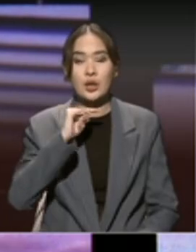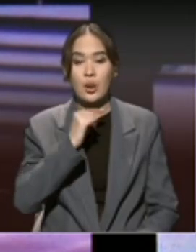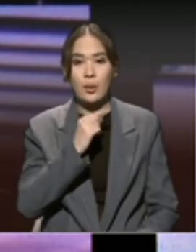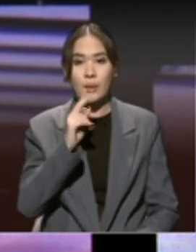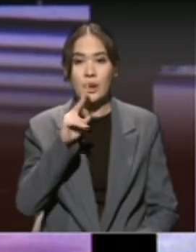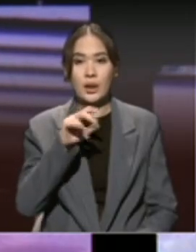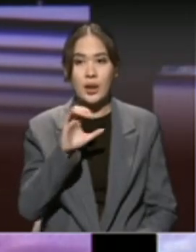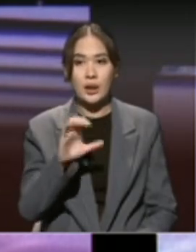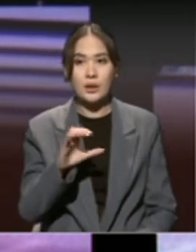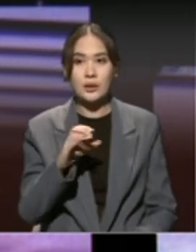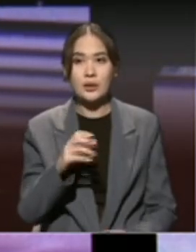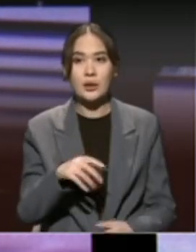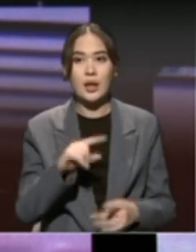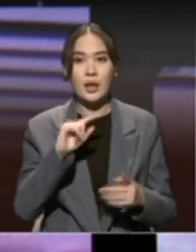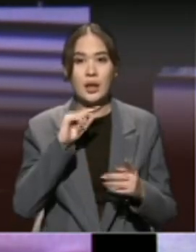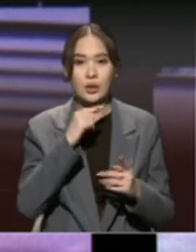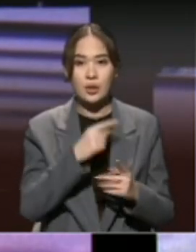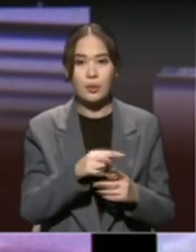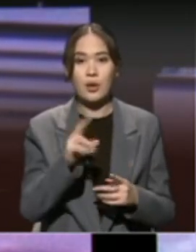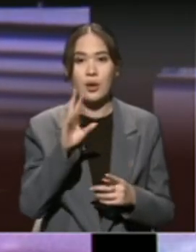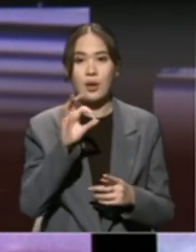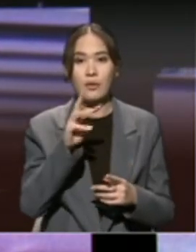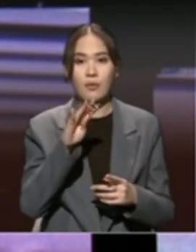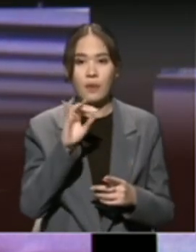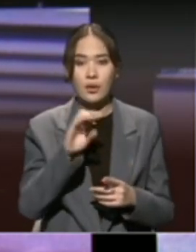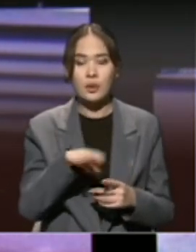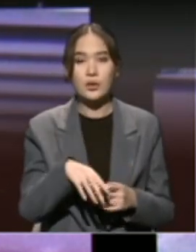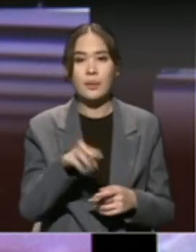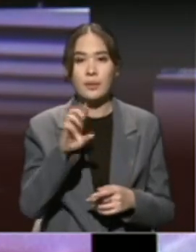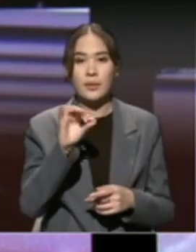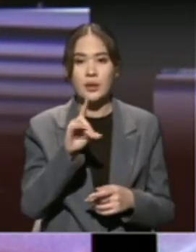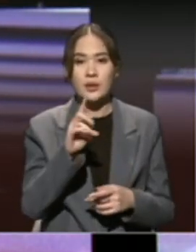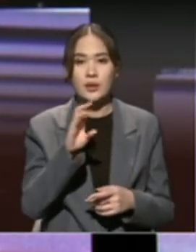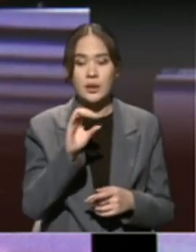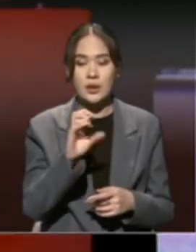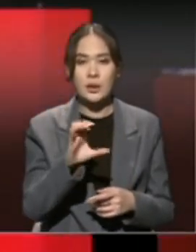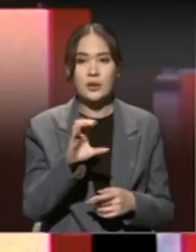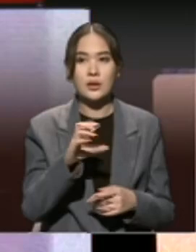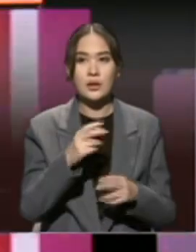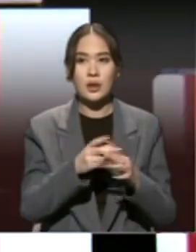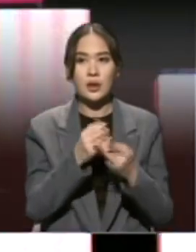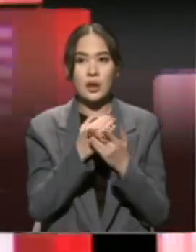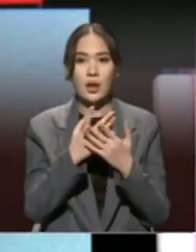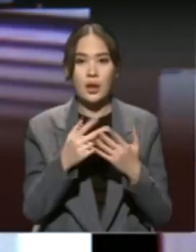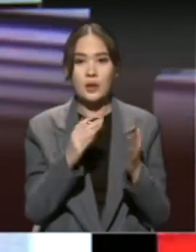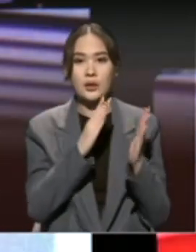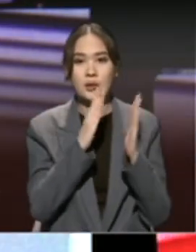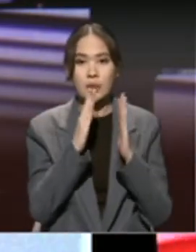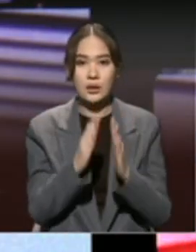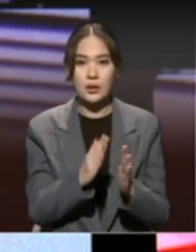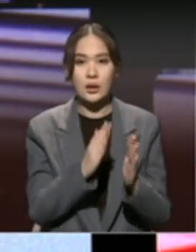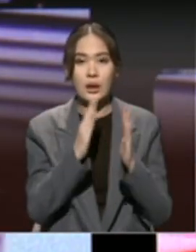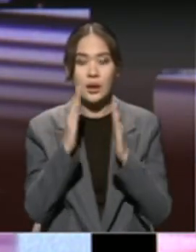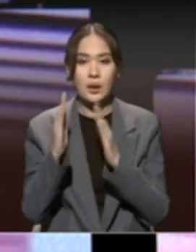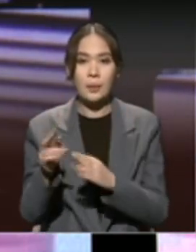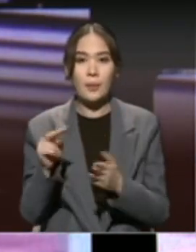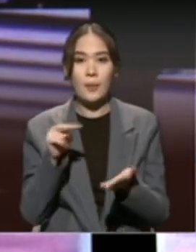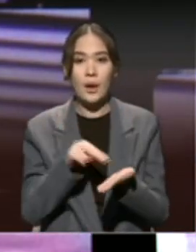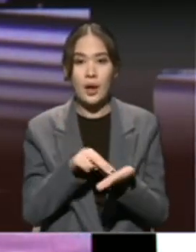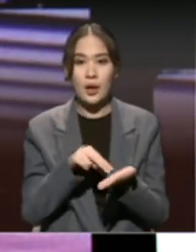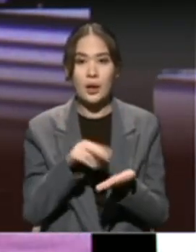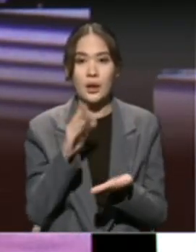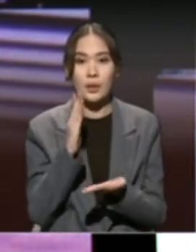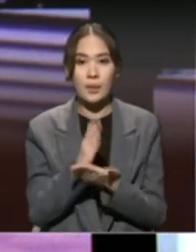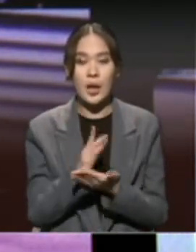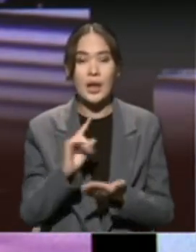үйлердің өзі бөлінеді ғой, эконом класс, комфорт дейді, бизнес элит деген сияқты. Әр санаттың өзіндік жаңағындай бағалары бар. Және